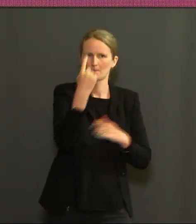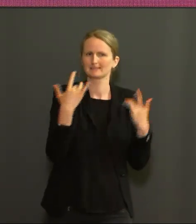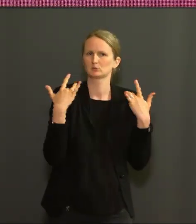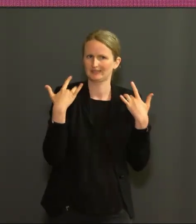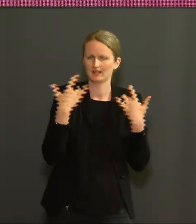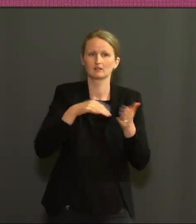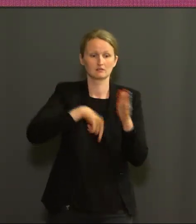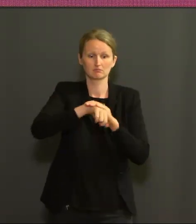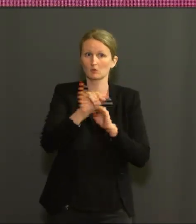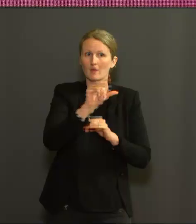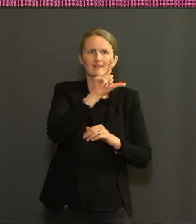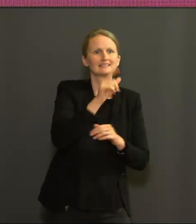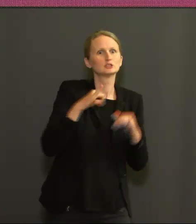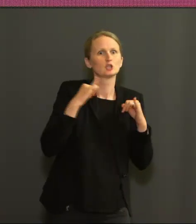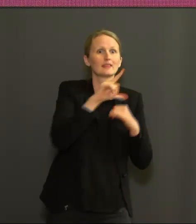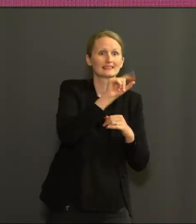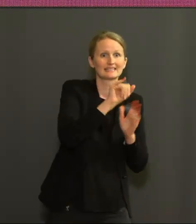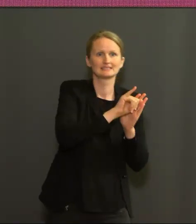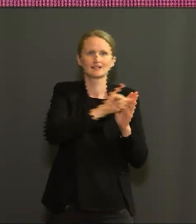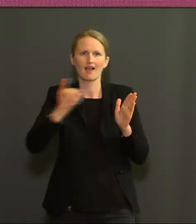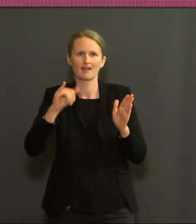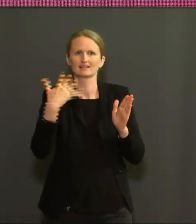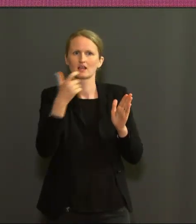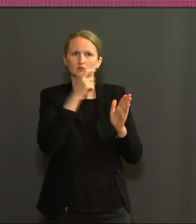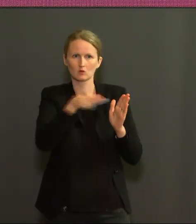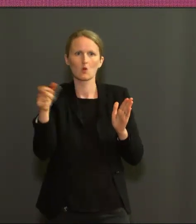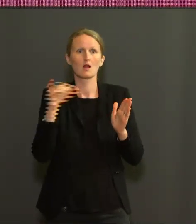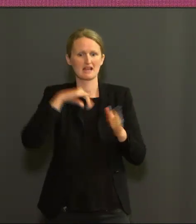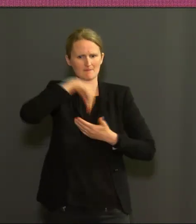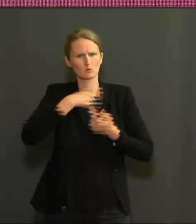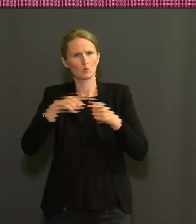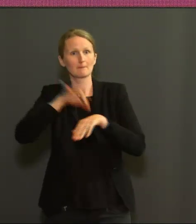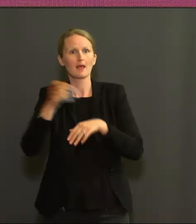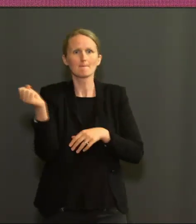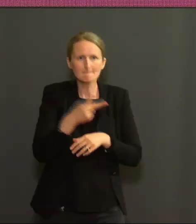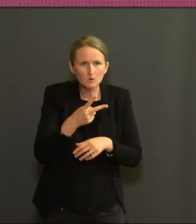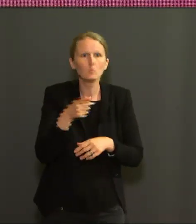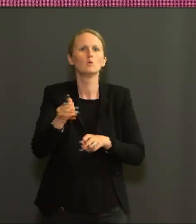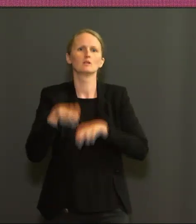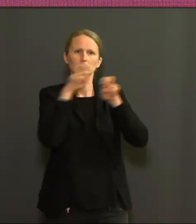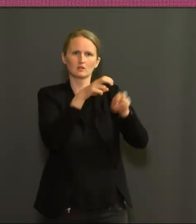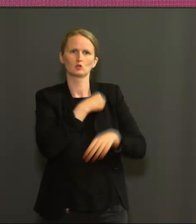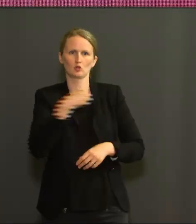généraliste parmi les personnes ayant un accès prioritaire à la vaccination.